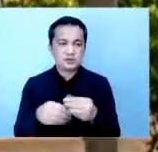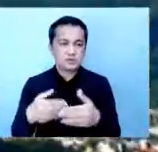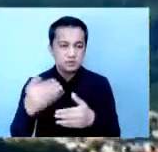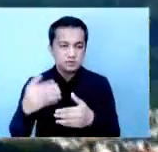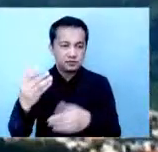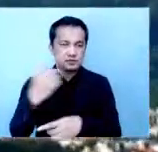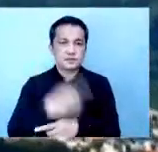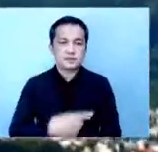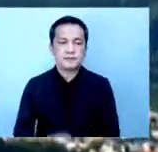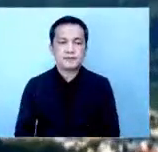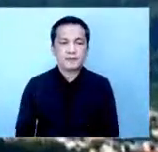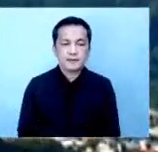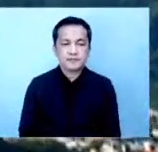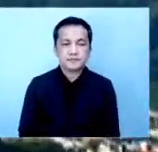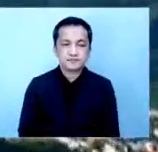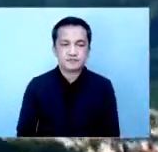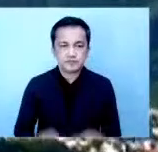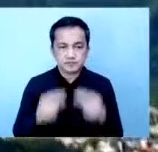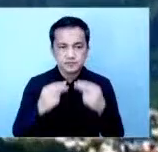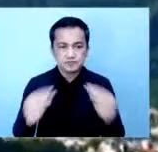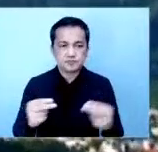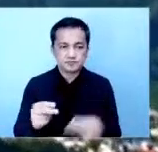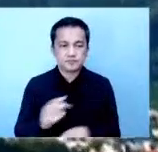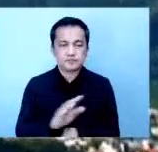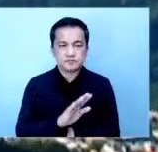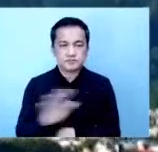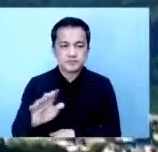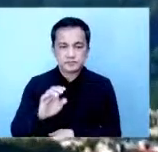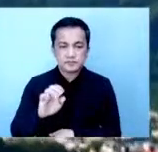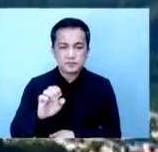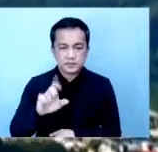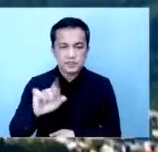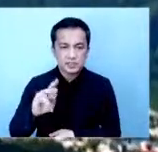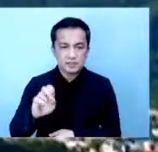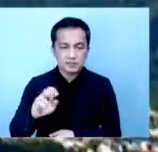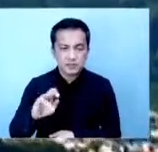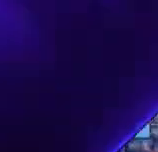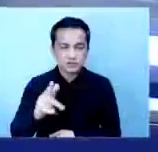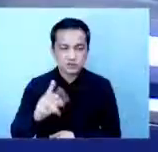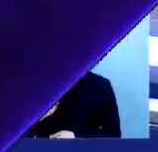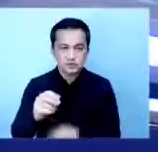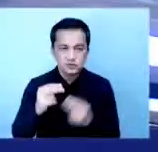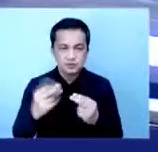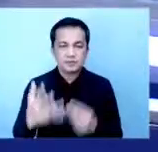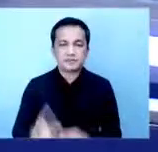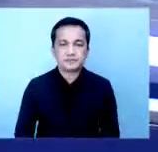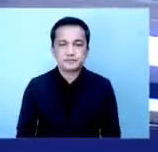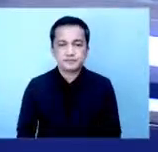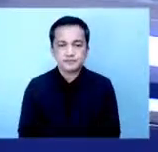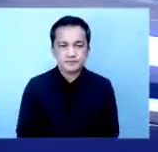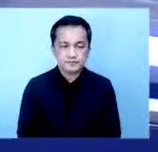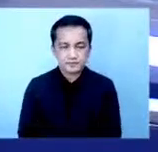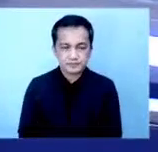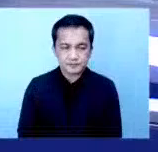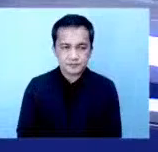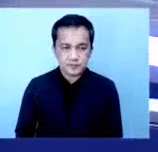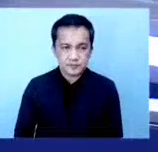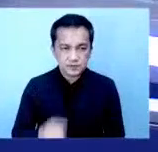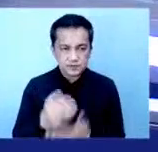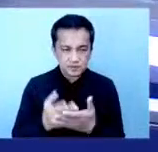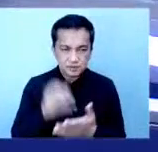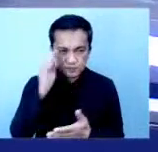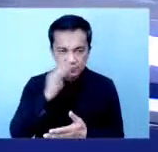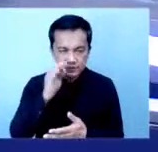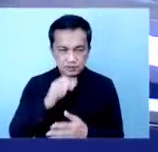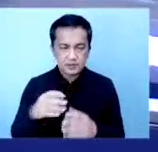araw. Nagbabalita mula sa frontline, Elaine Fulgencio, News 5. Naranasan ng ilang Pilipinong nagbabakasyon sa Taiwan